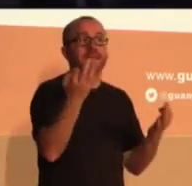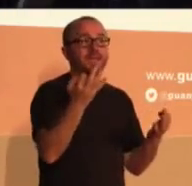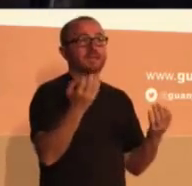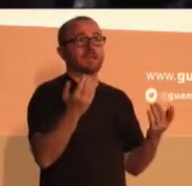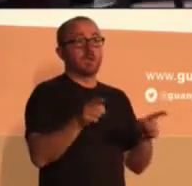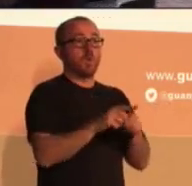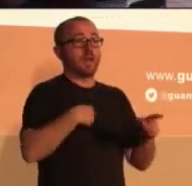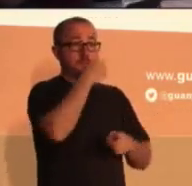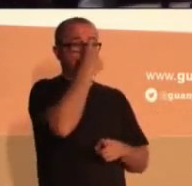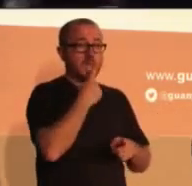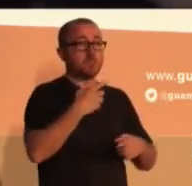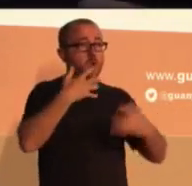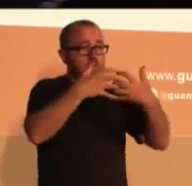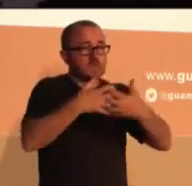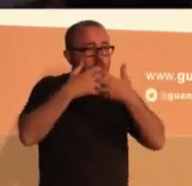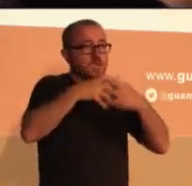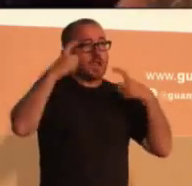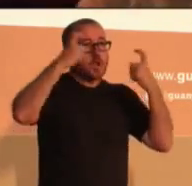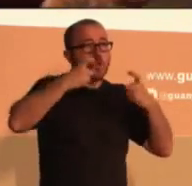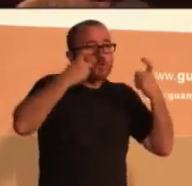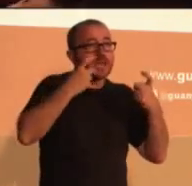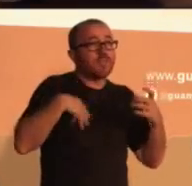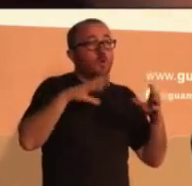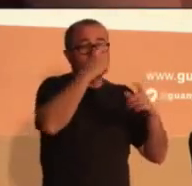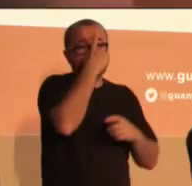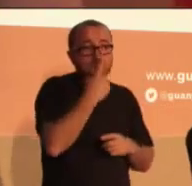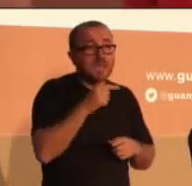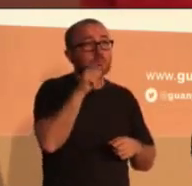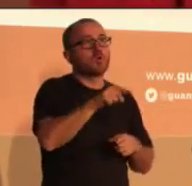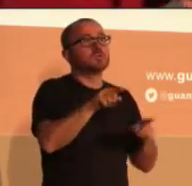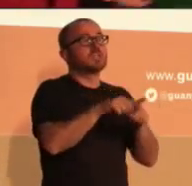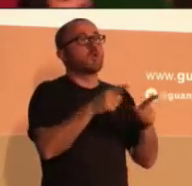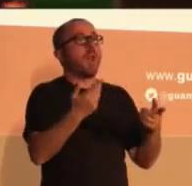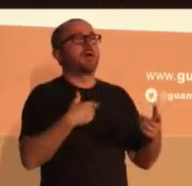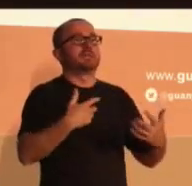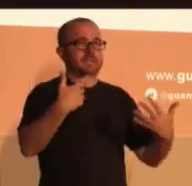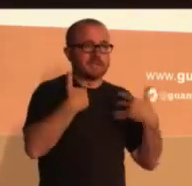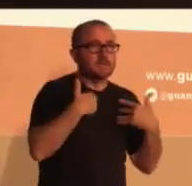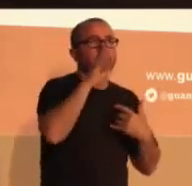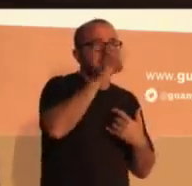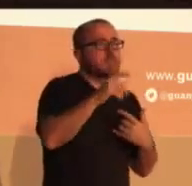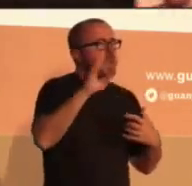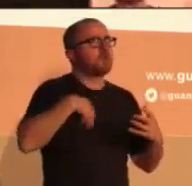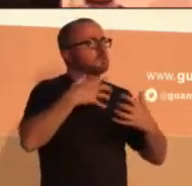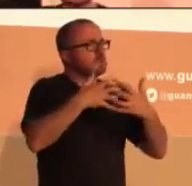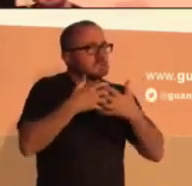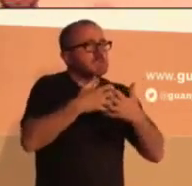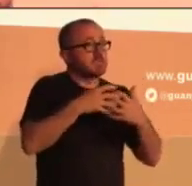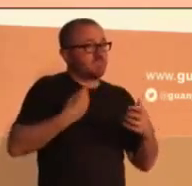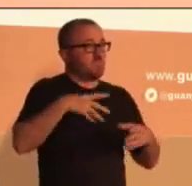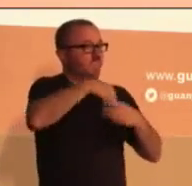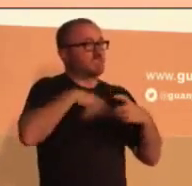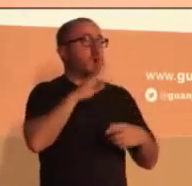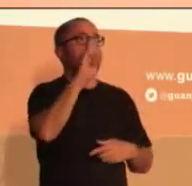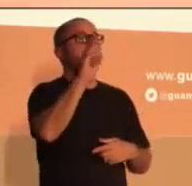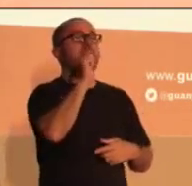crit de guerra amb el que ens identifiquem a muerte, amb el que plorem i amb el que ens patim cada dia, cada setmana a la PA. Bueno, pues amb aquest